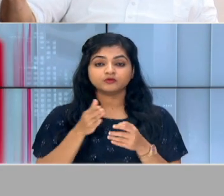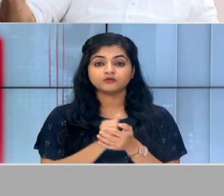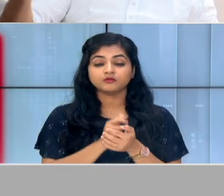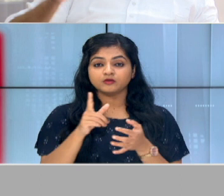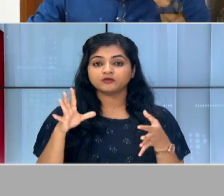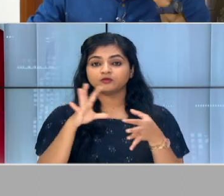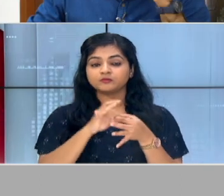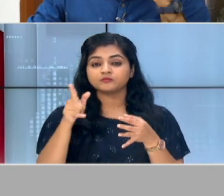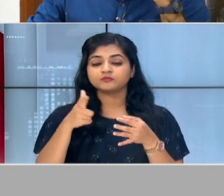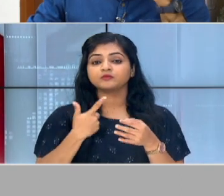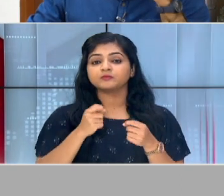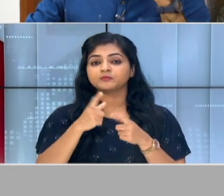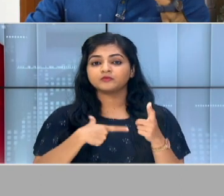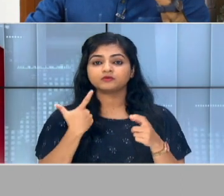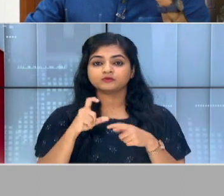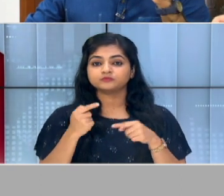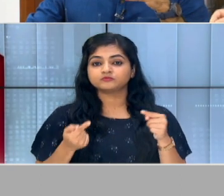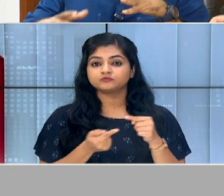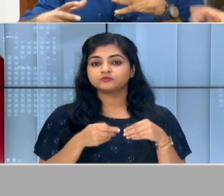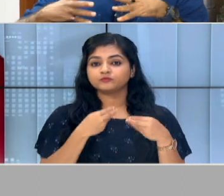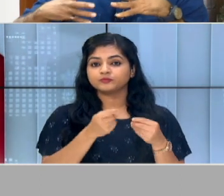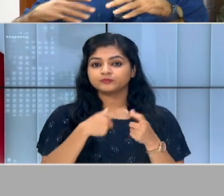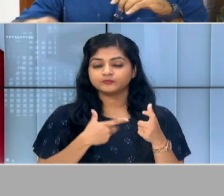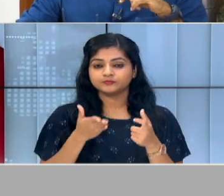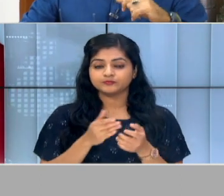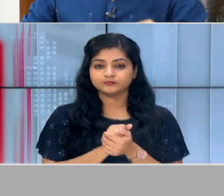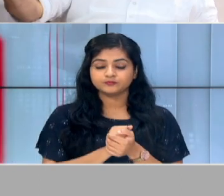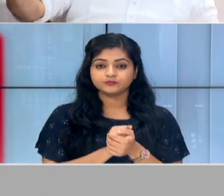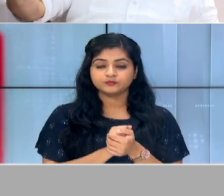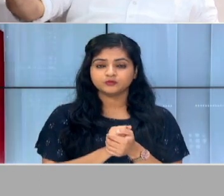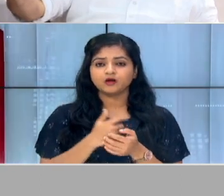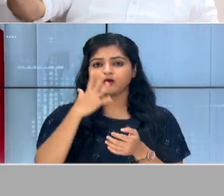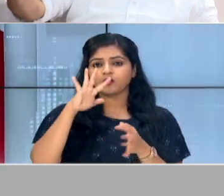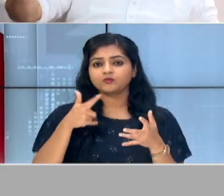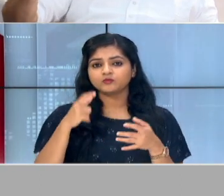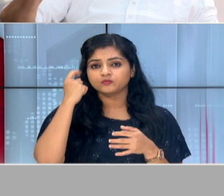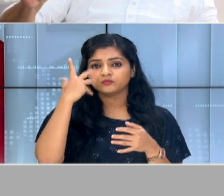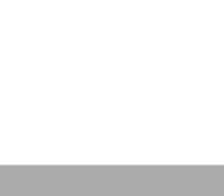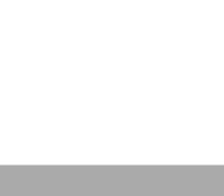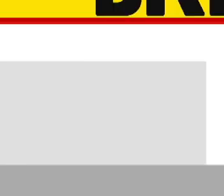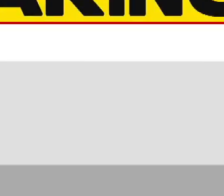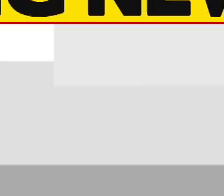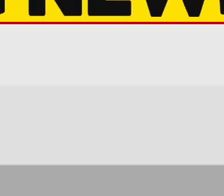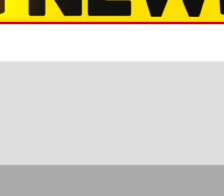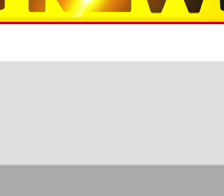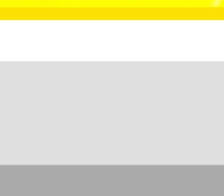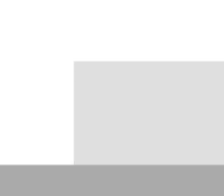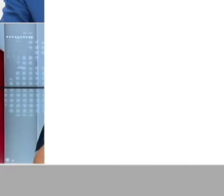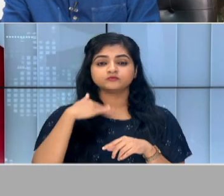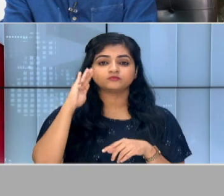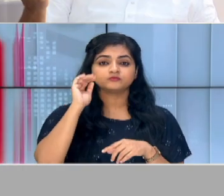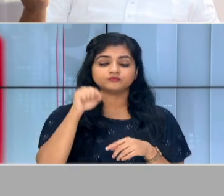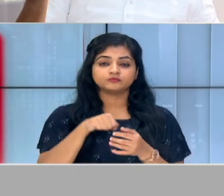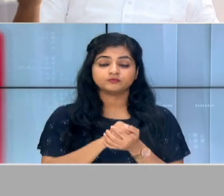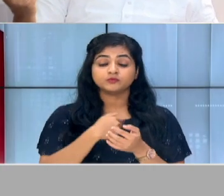വ്യക്തിയെന്ന് എനിക്കിപ്പോ മനസ്സിലായിട്ടുണ്ട്. അദ്ദേഹത്തിന്റെ നിയന്ത്രണം അതിനൊക്കെ പോലീസിൽ നിന്ന് തന്നെ എനിക്ക് റിപ്പോർട്ടുണ്ട്. എന്തിനു ഞാൻ അദ്ദേഹത്തെ